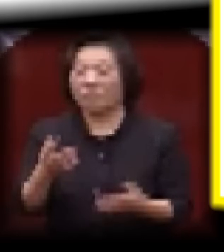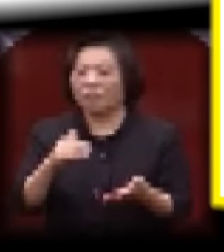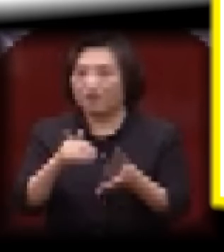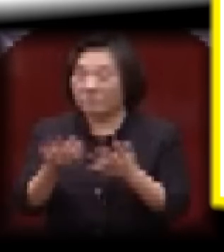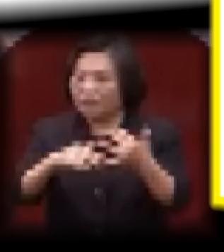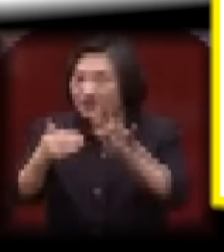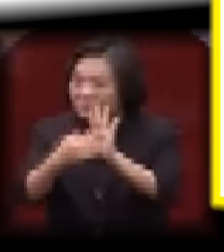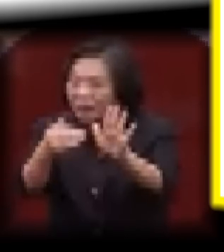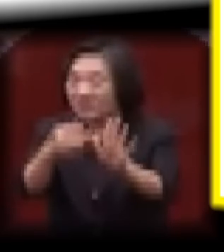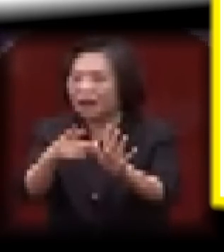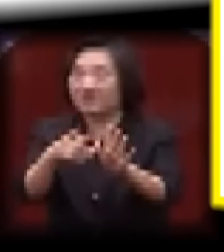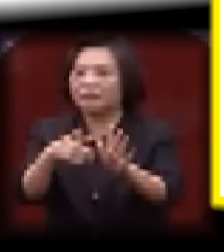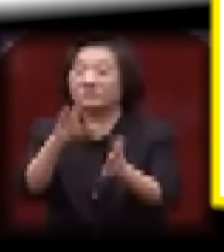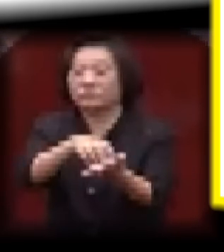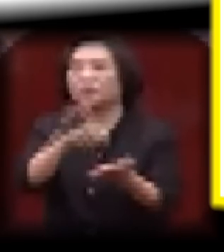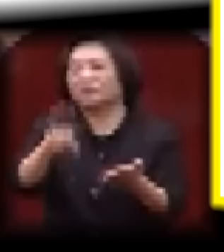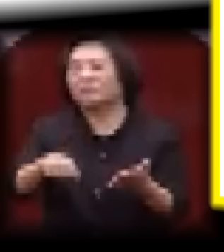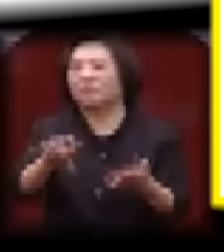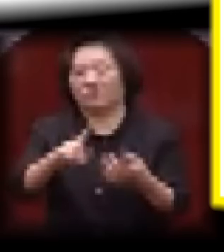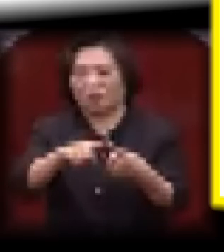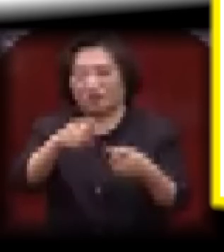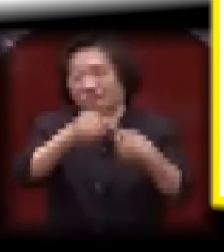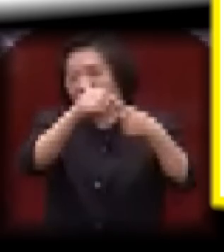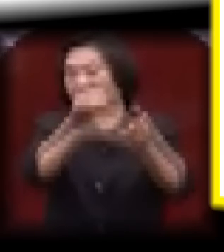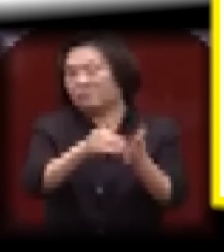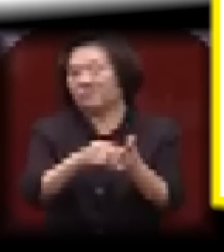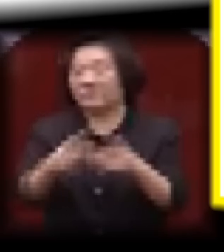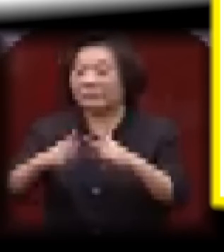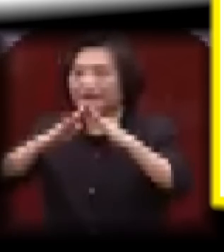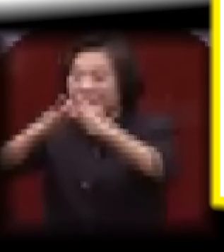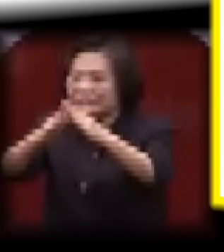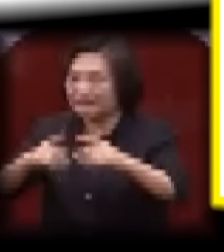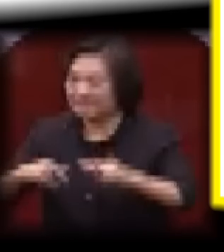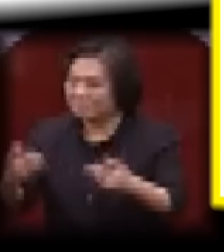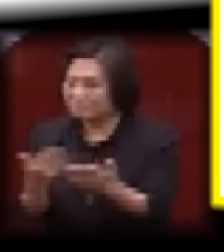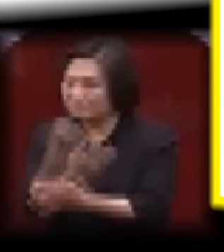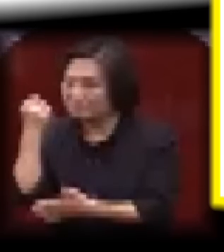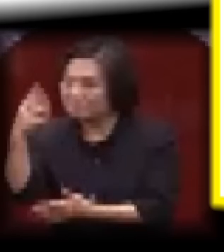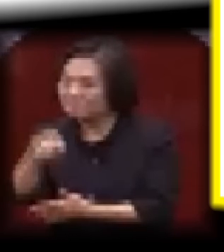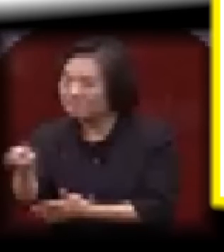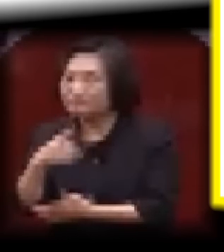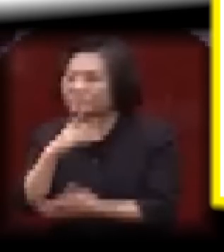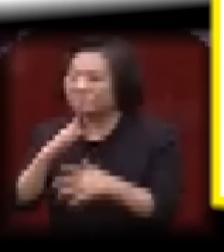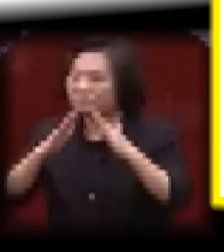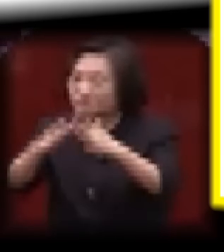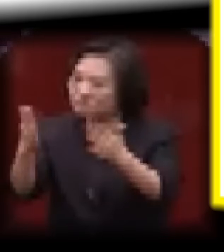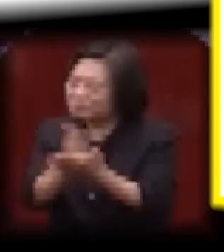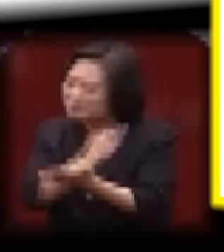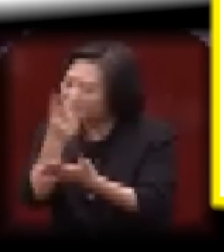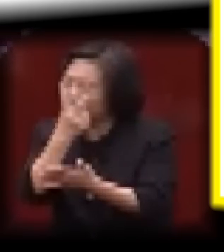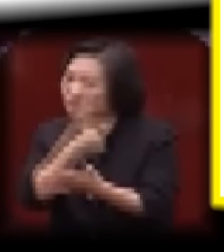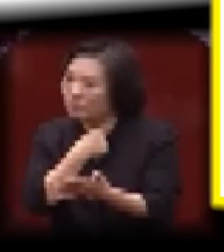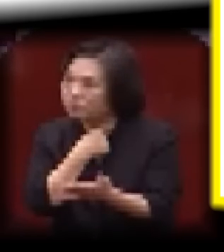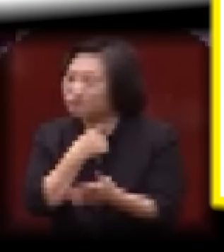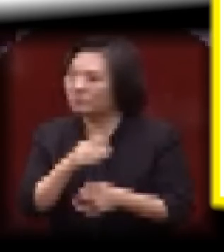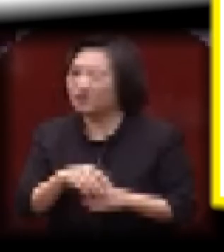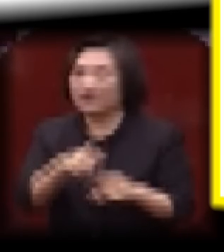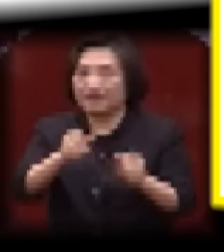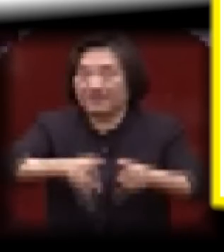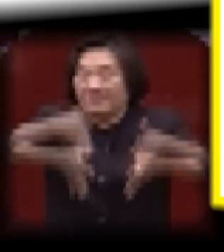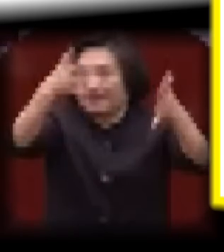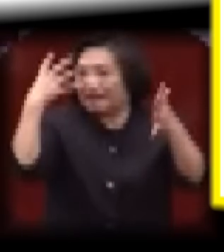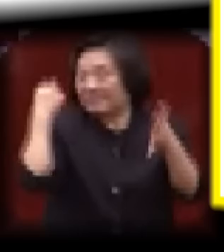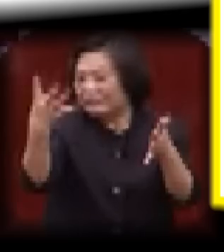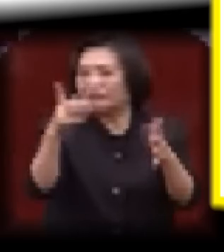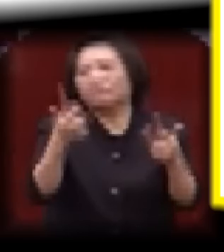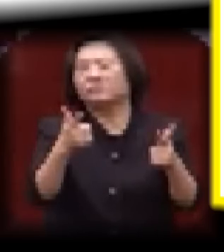关过了。那再来就是要解决都审，这都审平行还有一个是环境影响评估，不过因为它不是新盖的，你知道？只要做